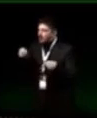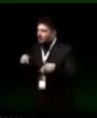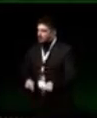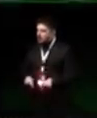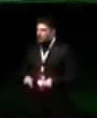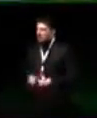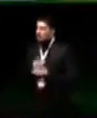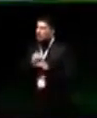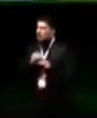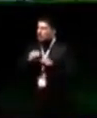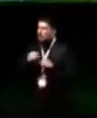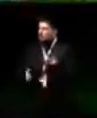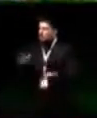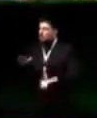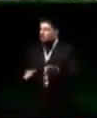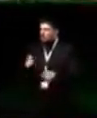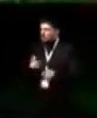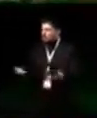qui.